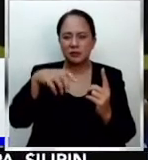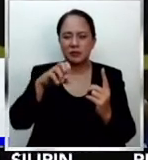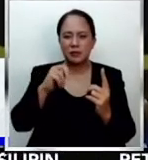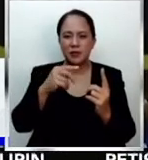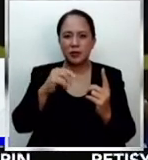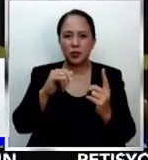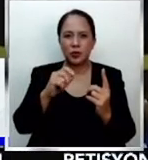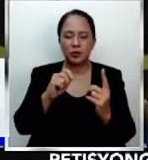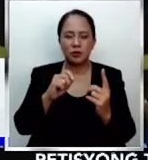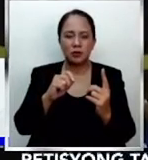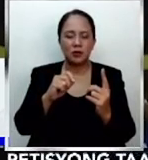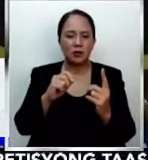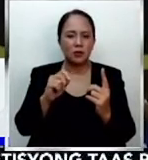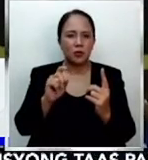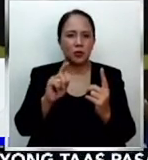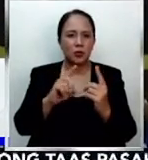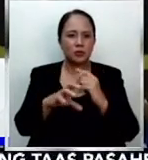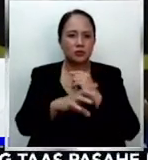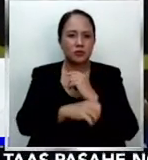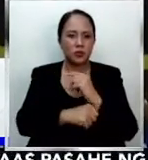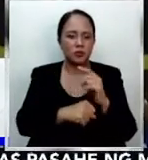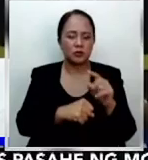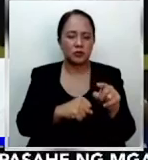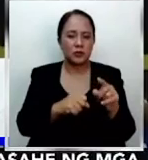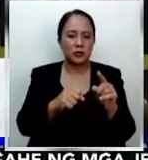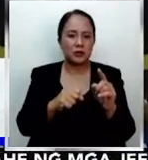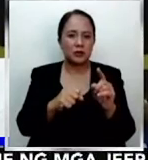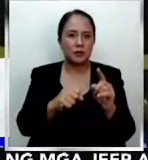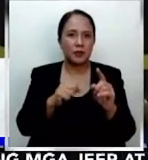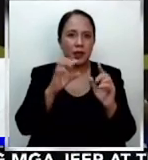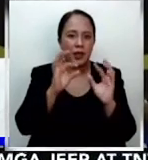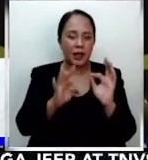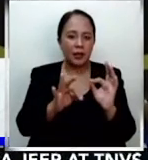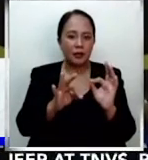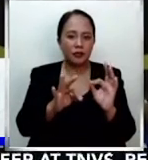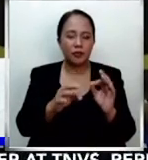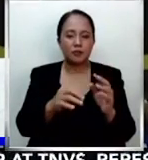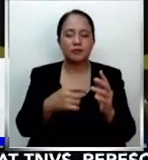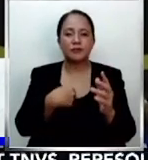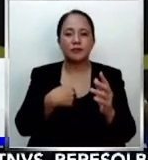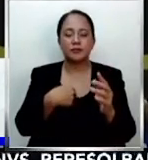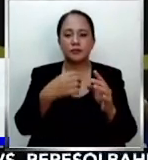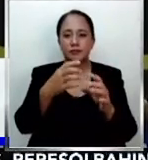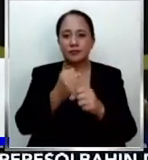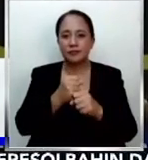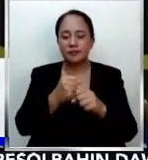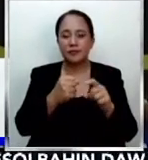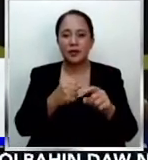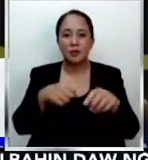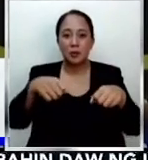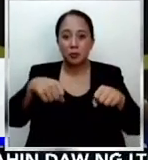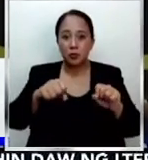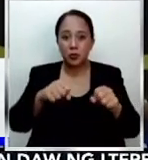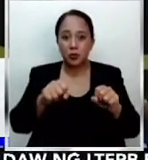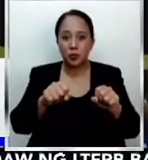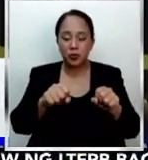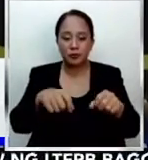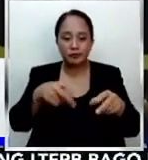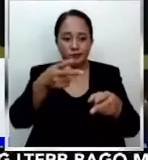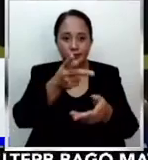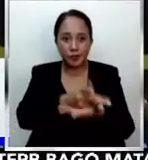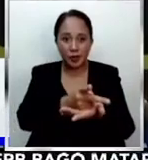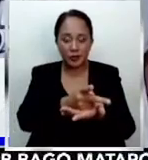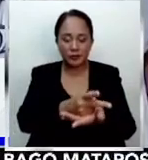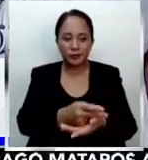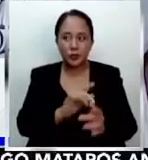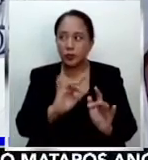No. Pag na-park na po yung mga motor na walang bantay, bigla po itong